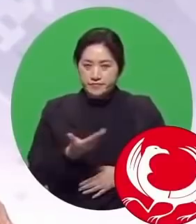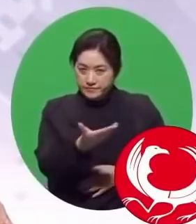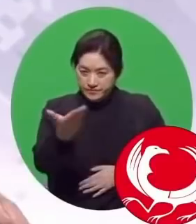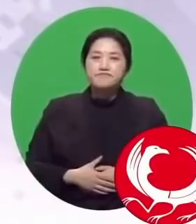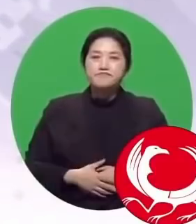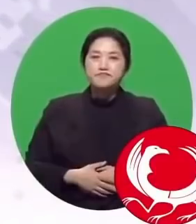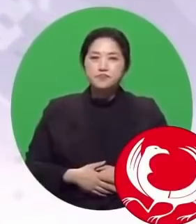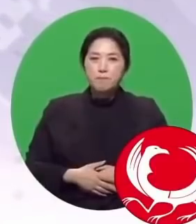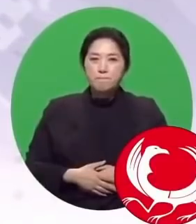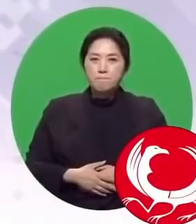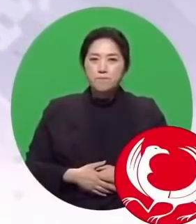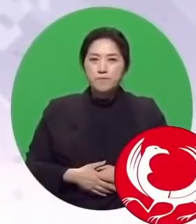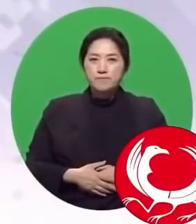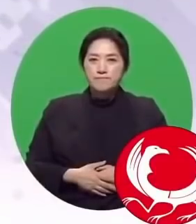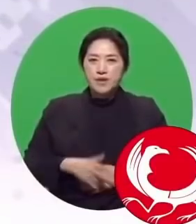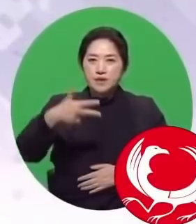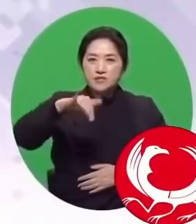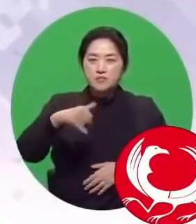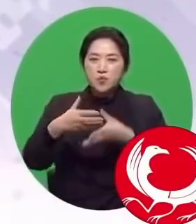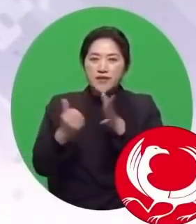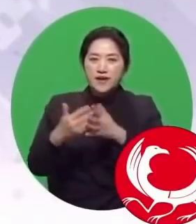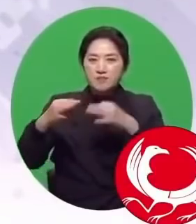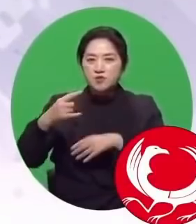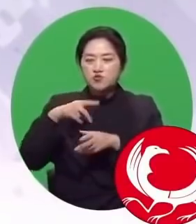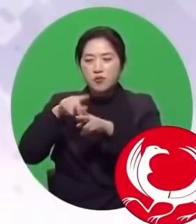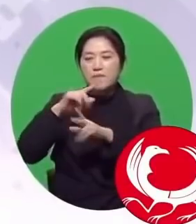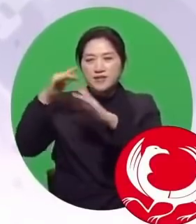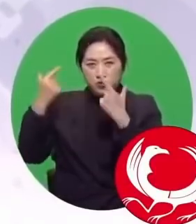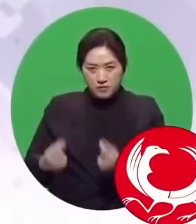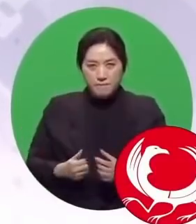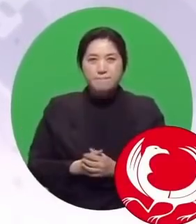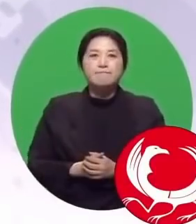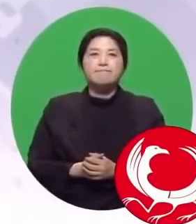여러분들이 이런 진보당 김재현 후보님의 그 말씀대로